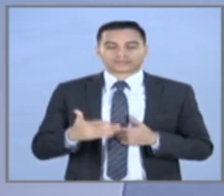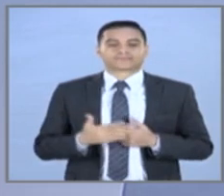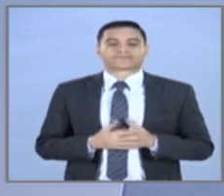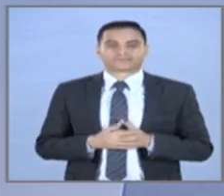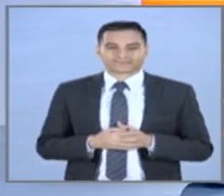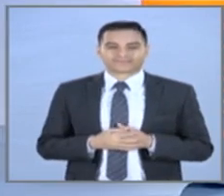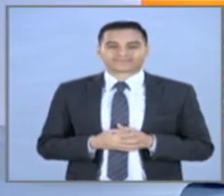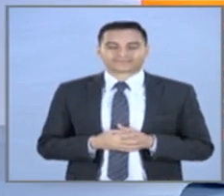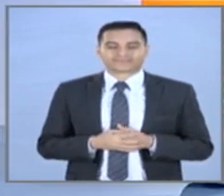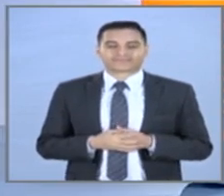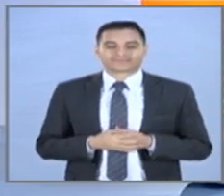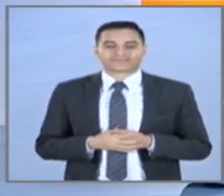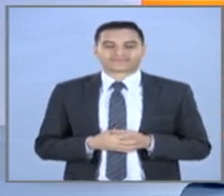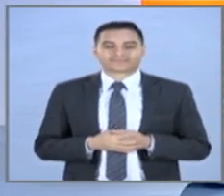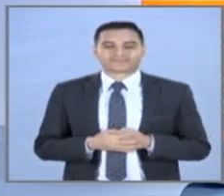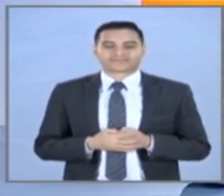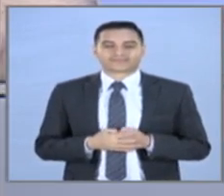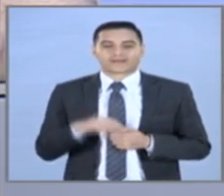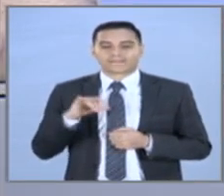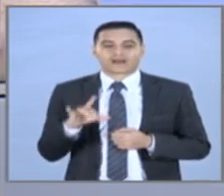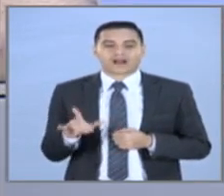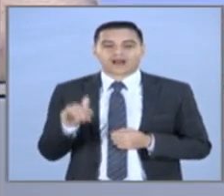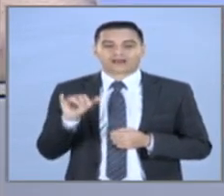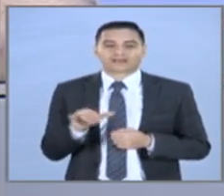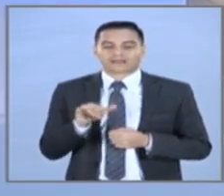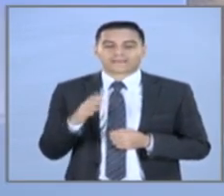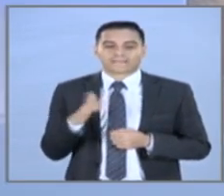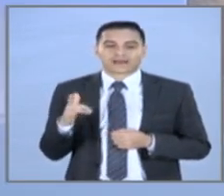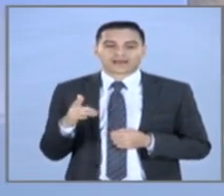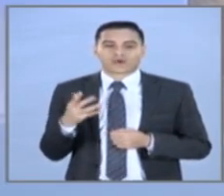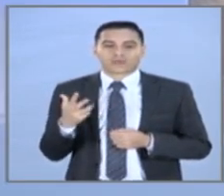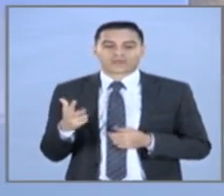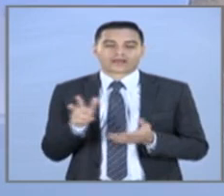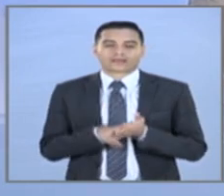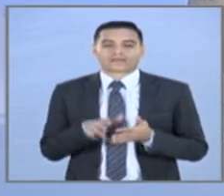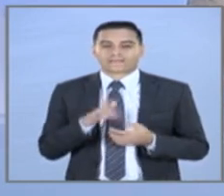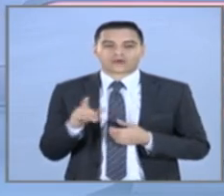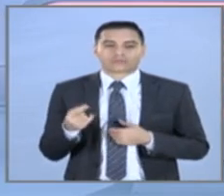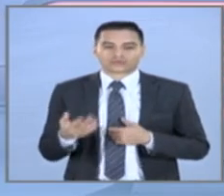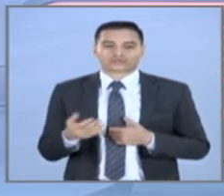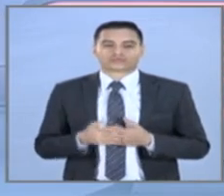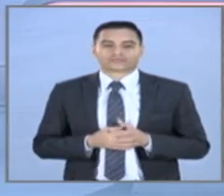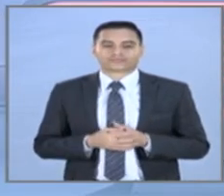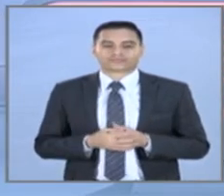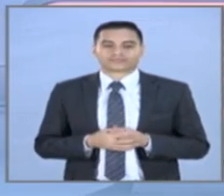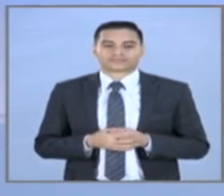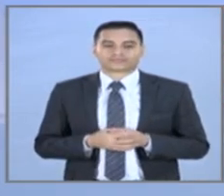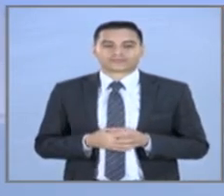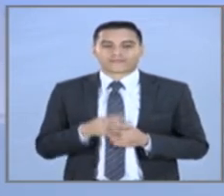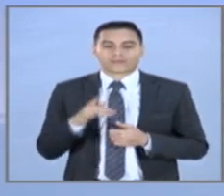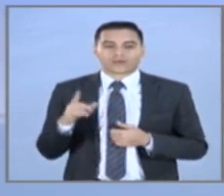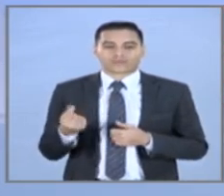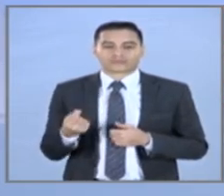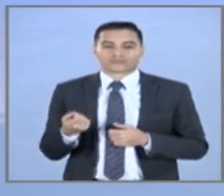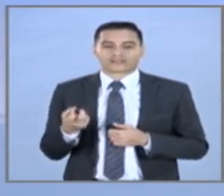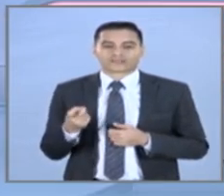نقط دية يبقى 65. بقيتوا 65. ميراي كنتوا كام؟ 100. وتلات إجابات صح بقيته 115.